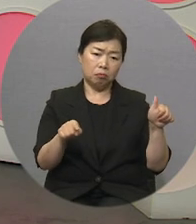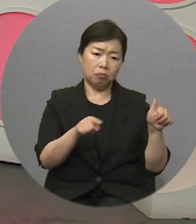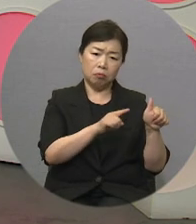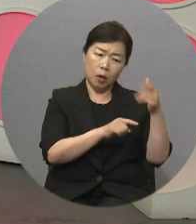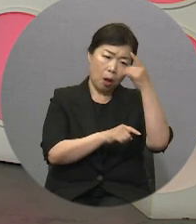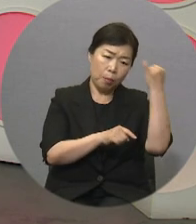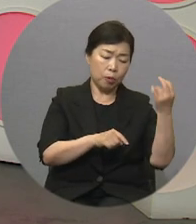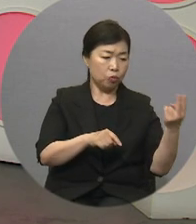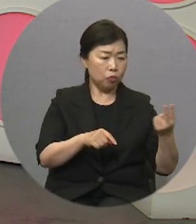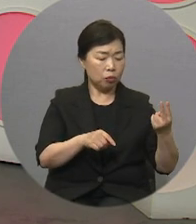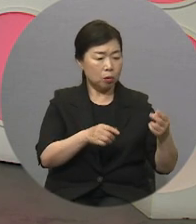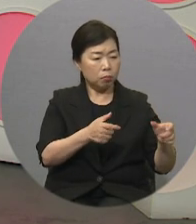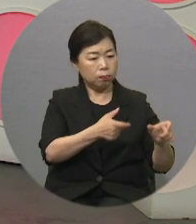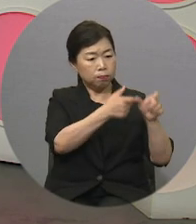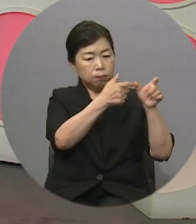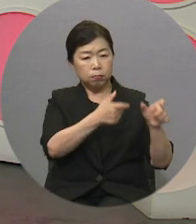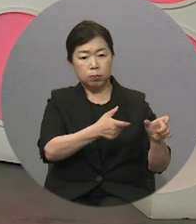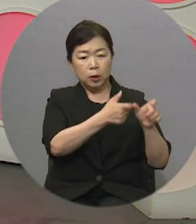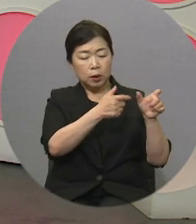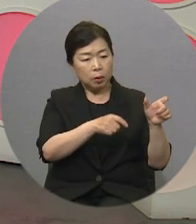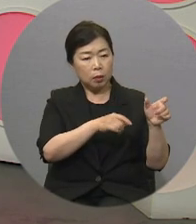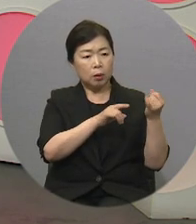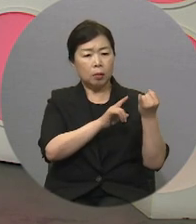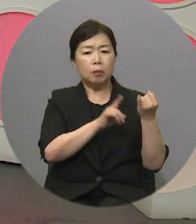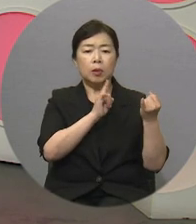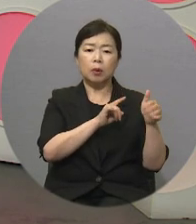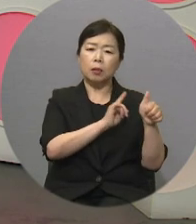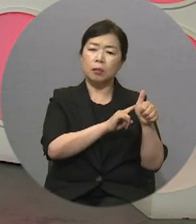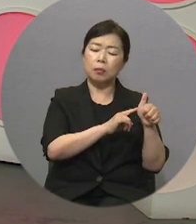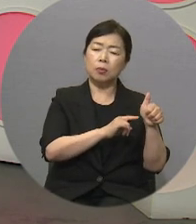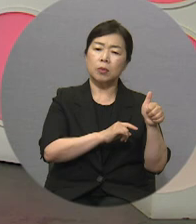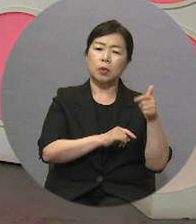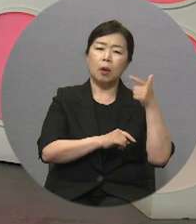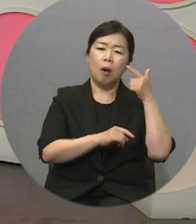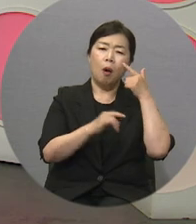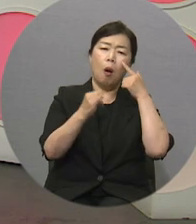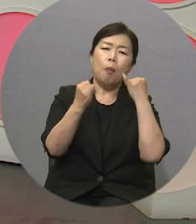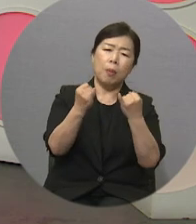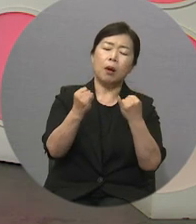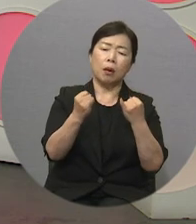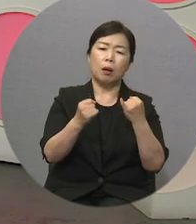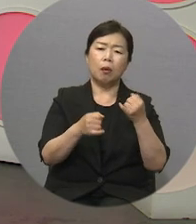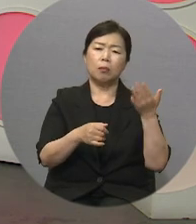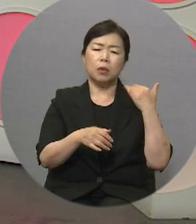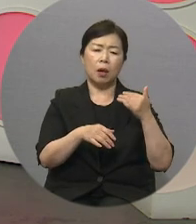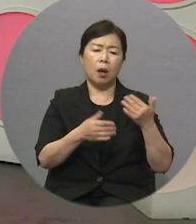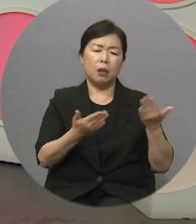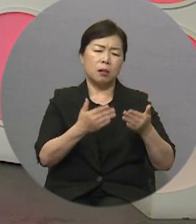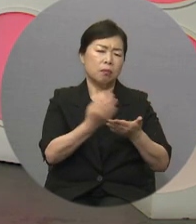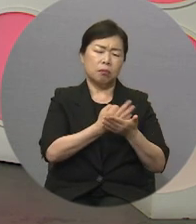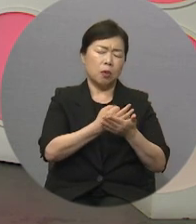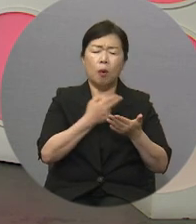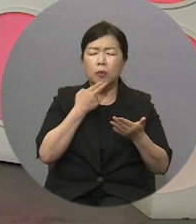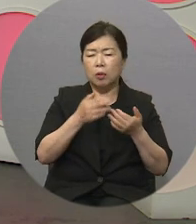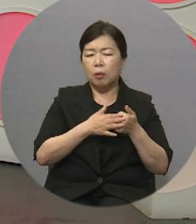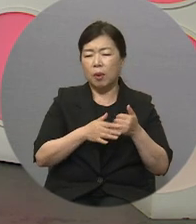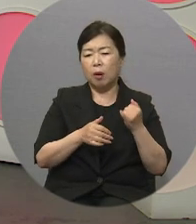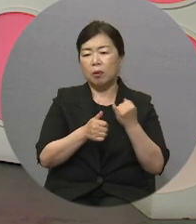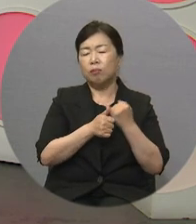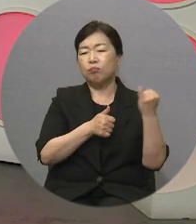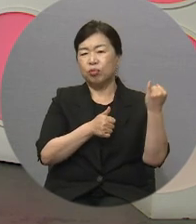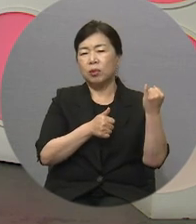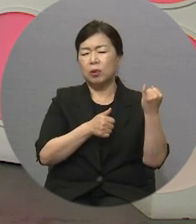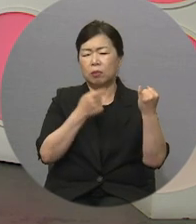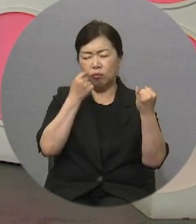할머니가 술잔을 기울였습니다. 어머니, 요새 일이 잘 안 풀려 집사람 눈치가 많이 보입니다.